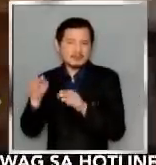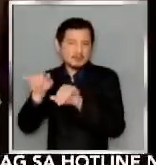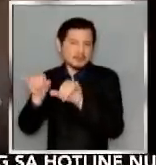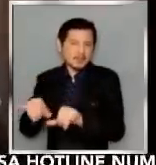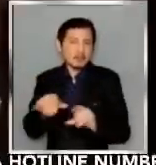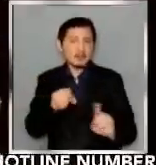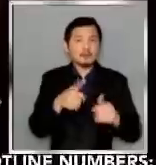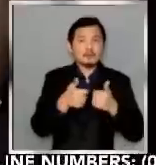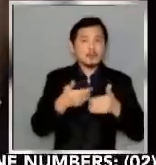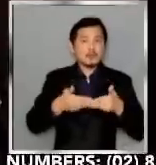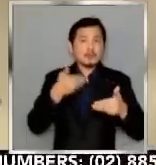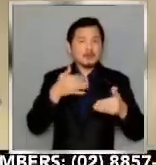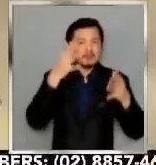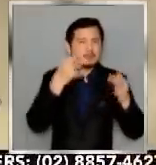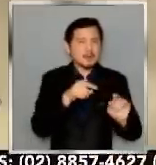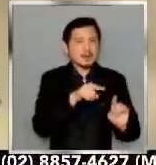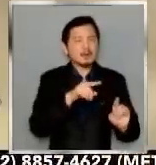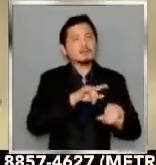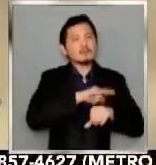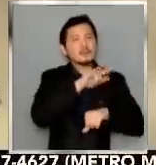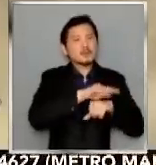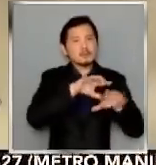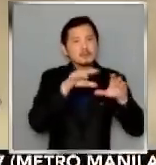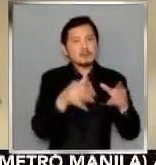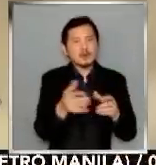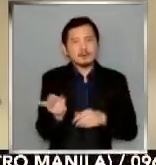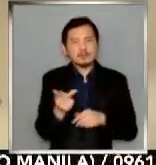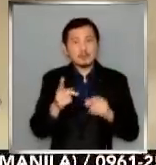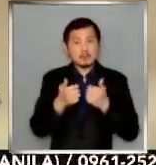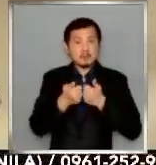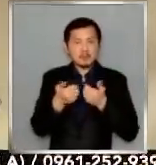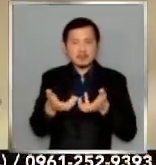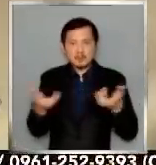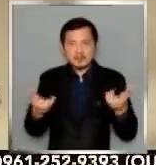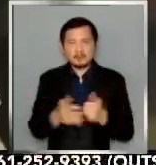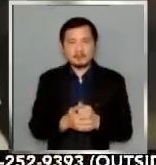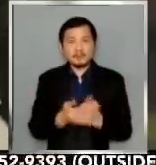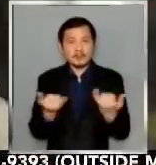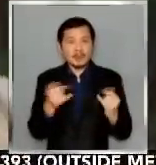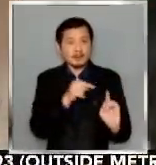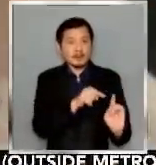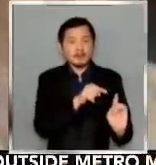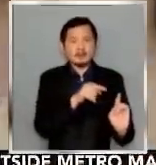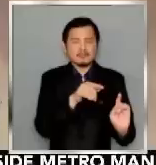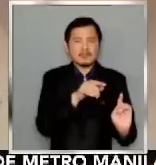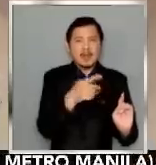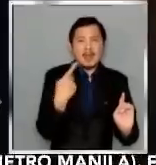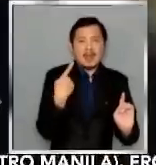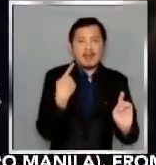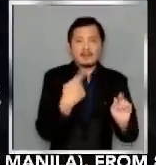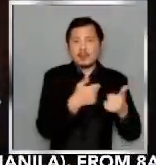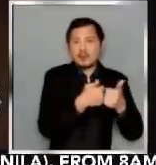na maghiwalay sila ni Martha. Si Sari Edwards naman si Lexi, ang current girlfriend ni Jared. E kung ang mga bida natin